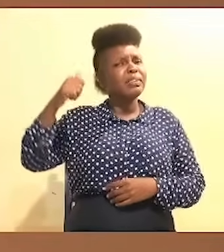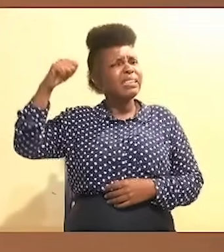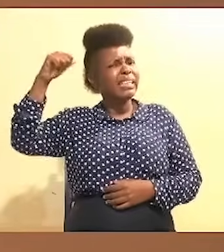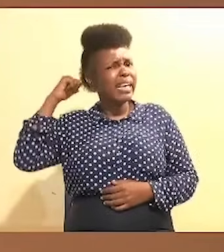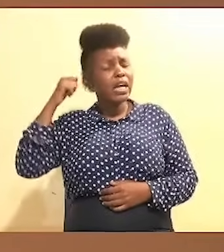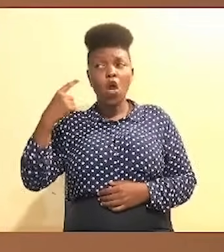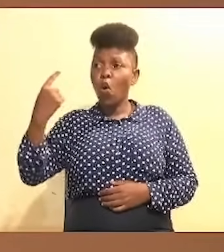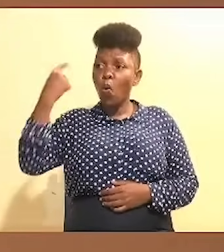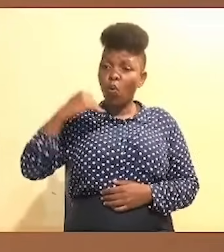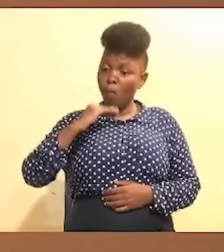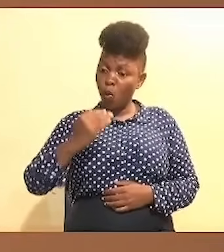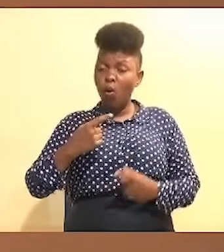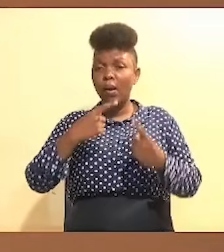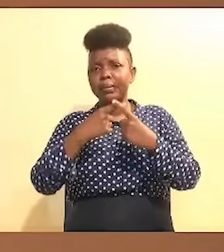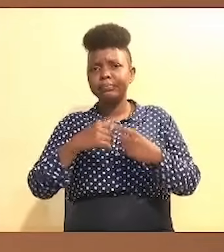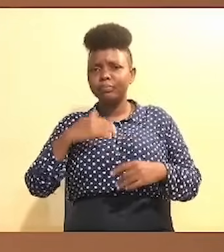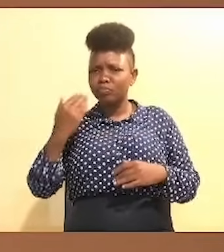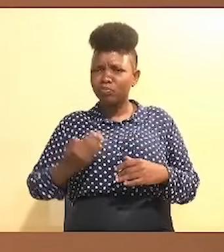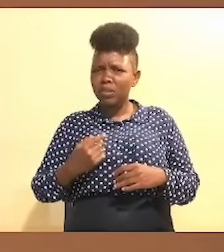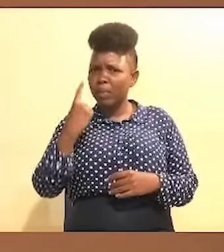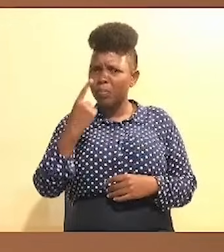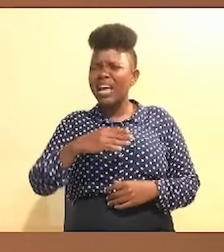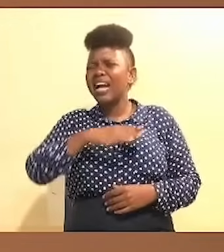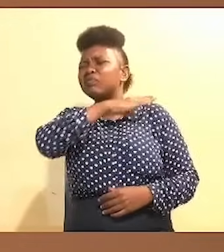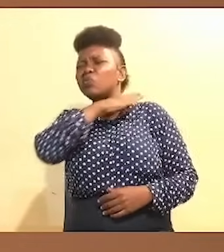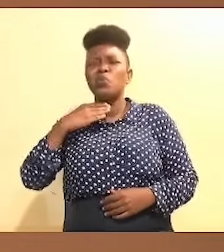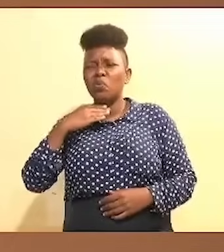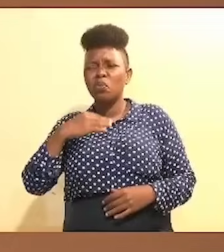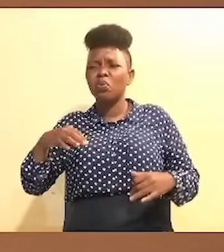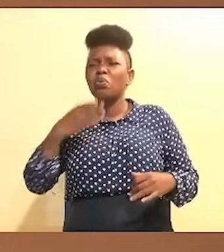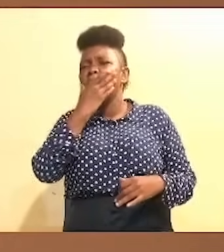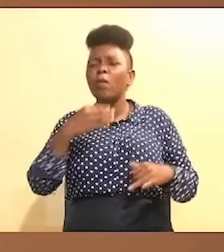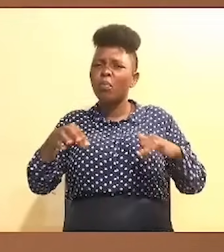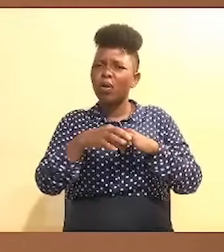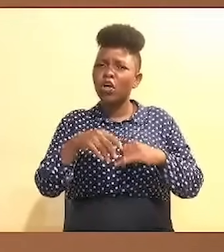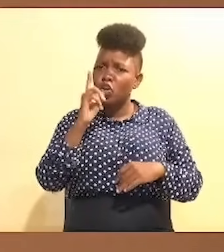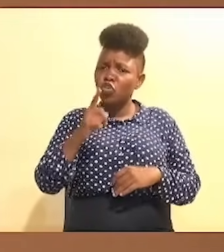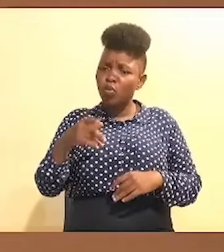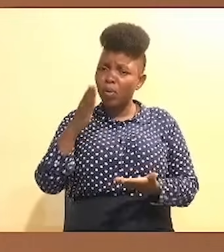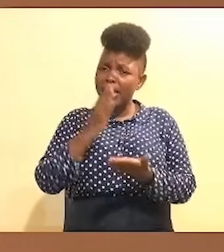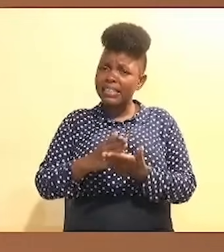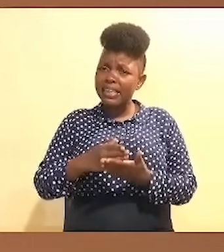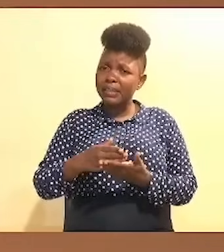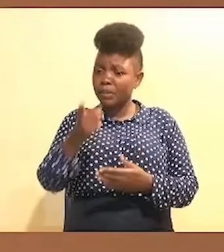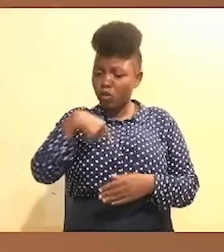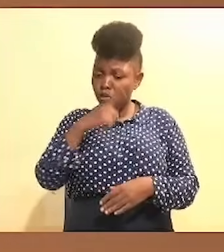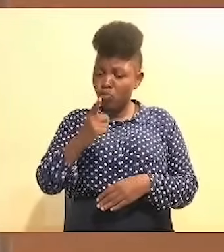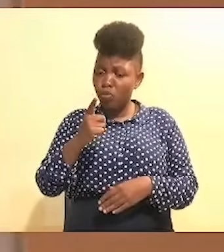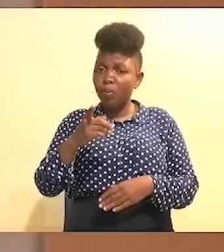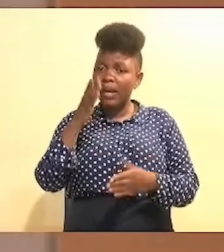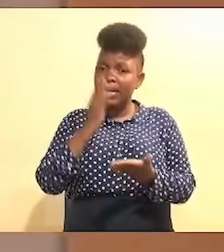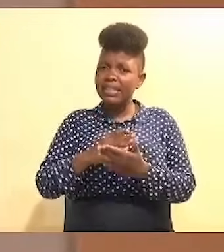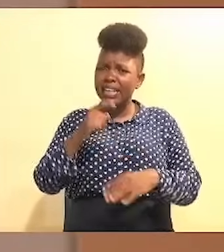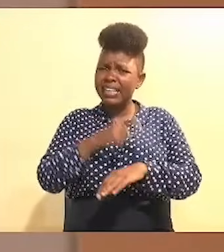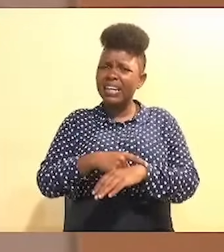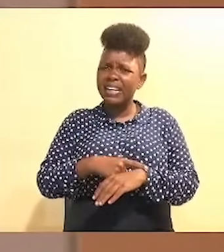huko Msoma mwanamke mmoja amemuua mume wake. Ni tuko katika nyakati ambazo na sisi pia tunasema amina na uje